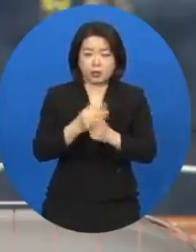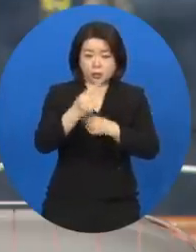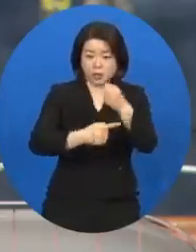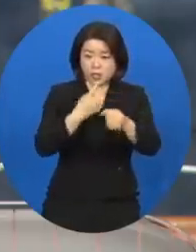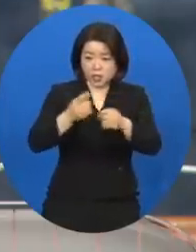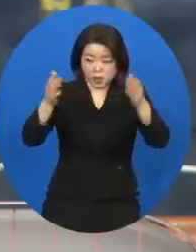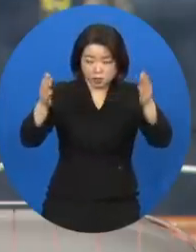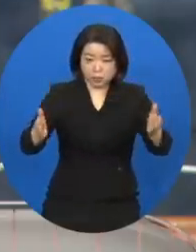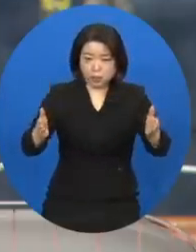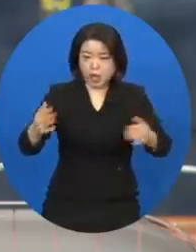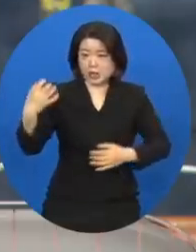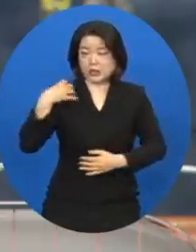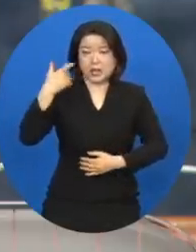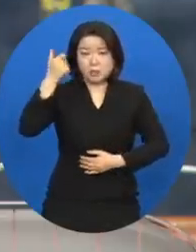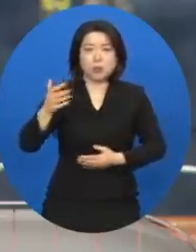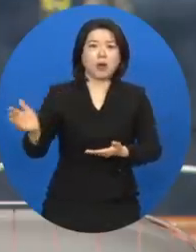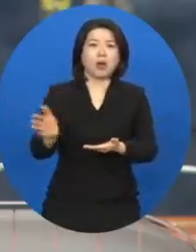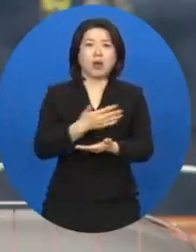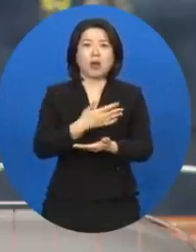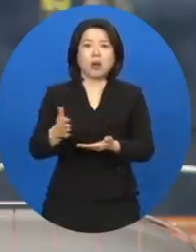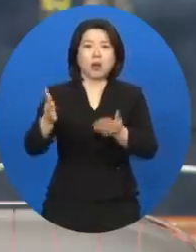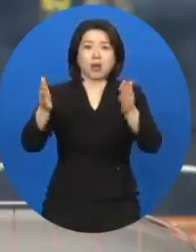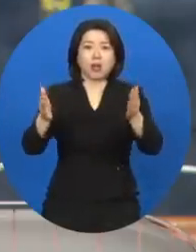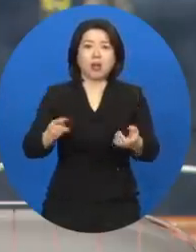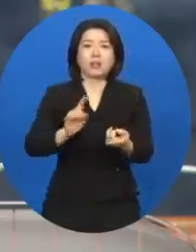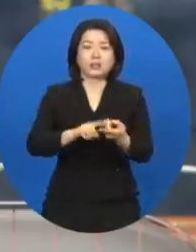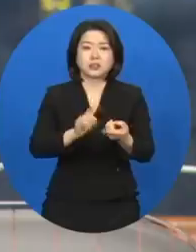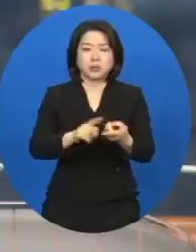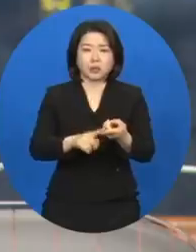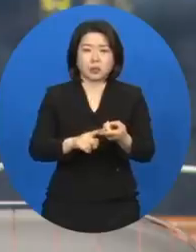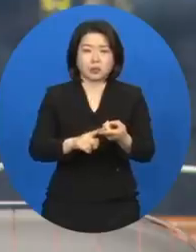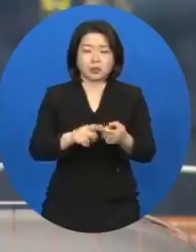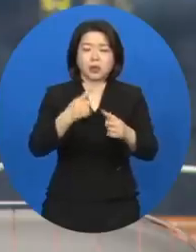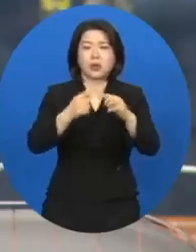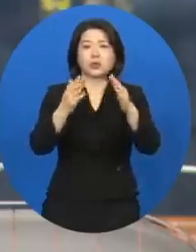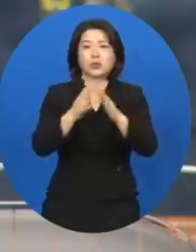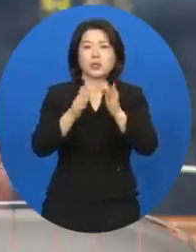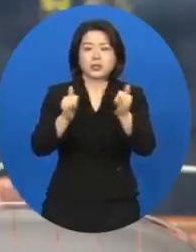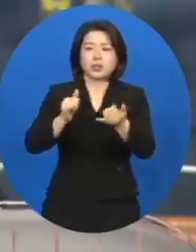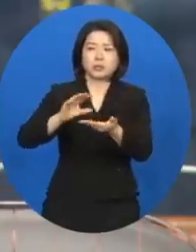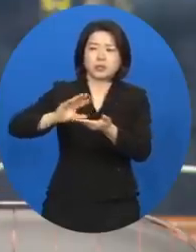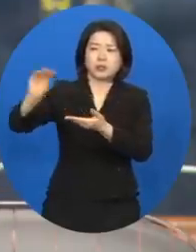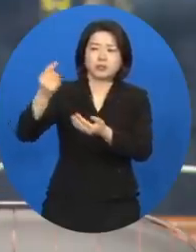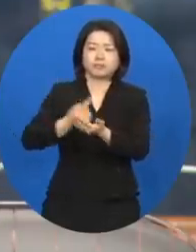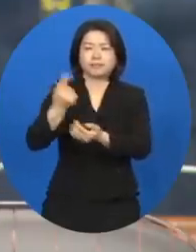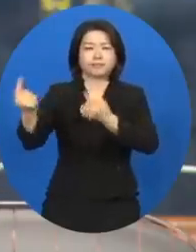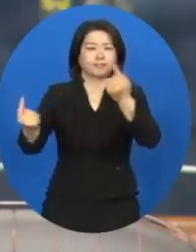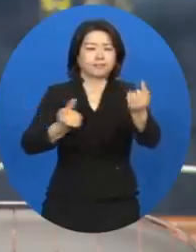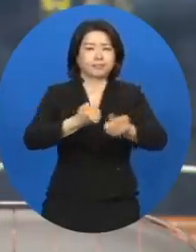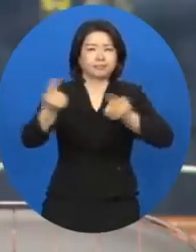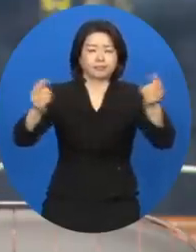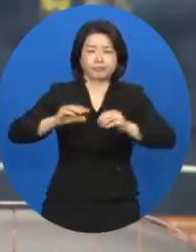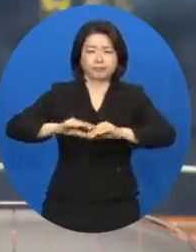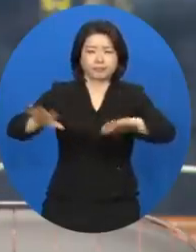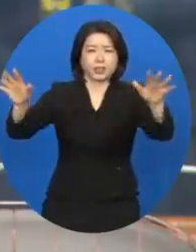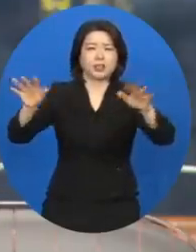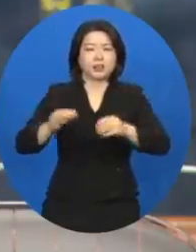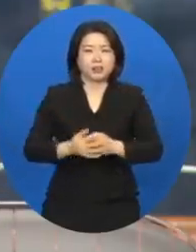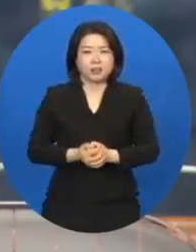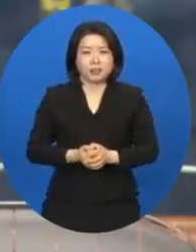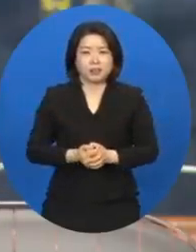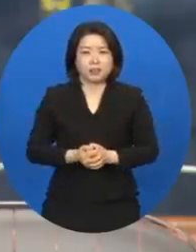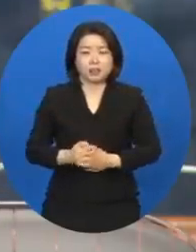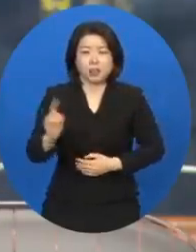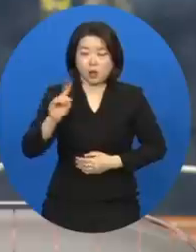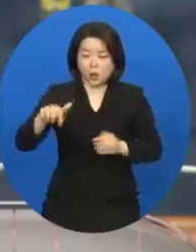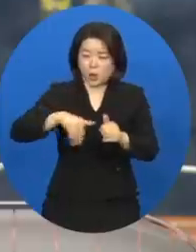안 계신 상태에서 교인들은 거의 대부분 떠나가는 그런 상황까지도 갔고 어느 정도